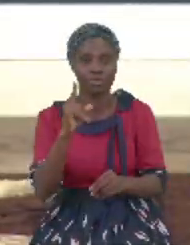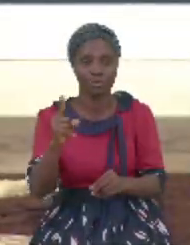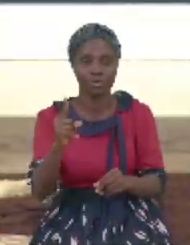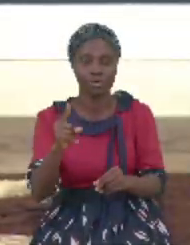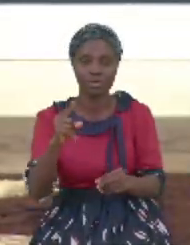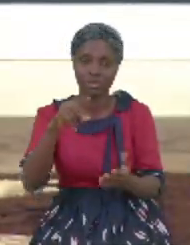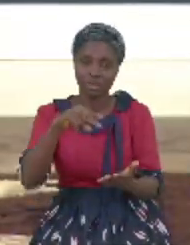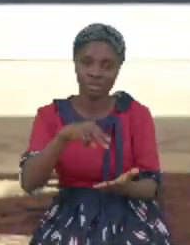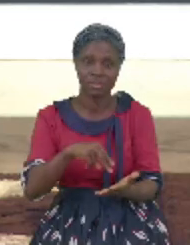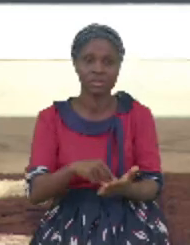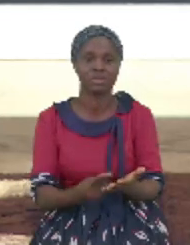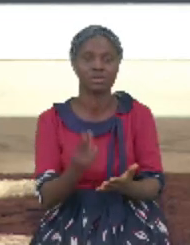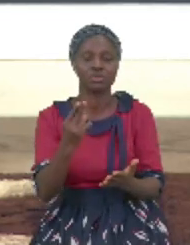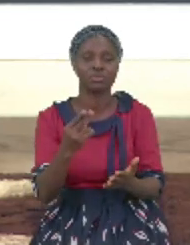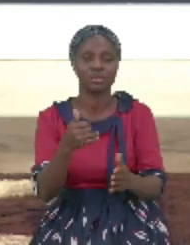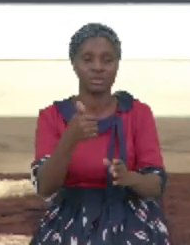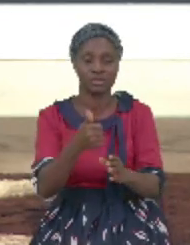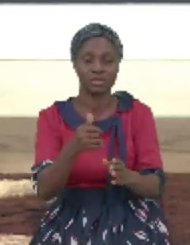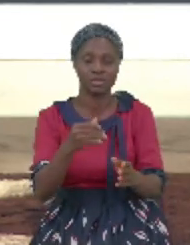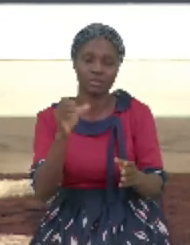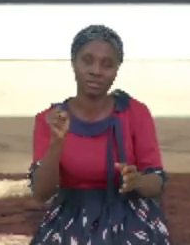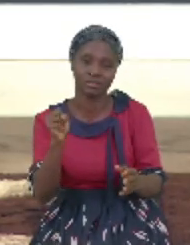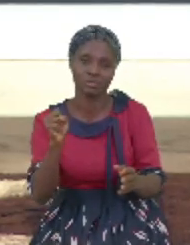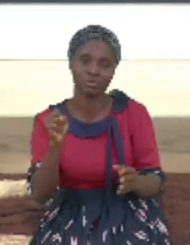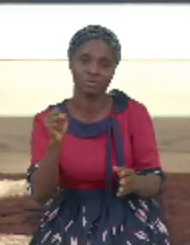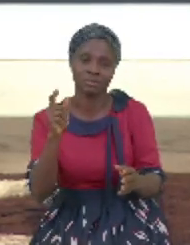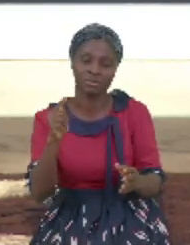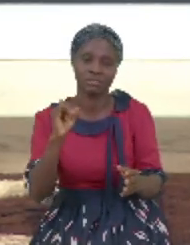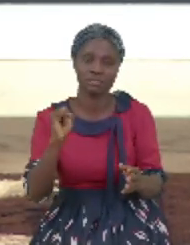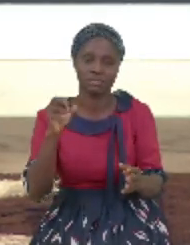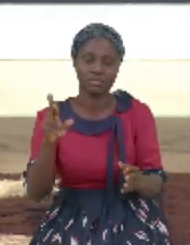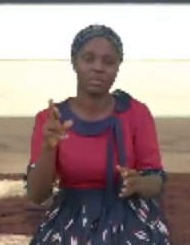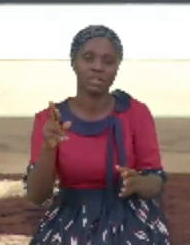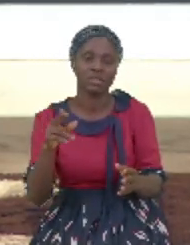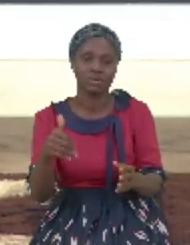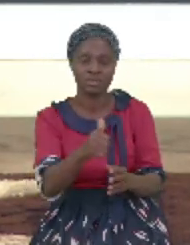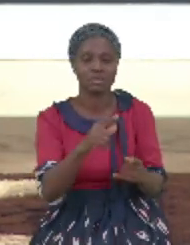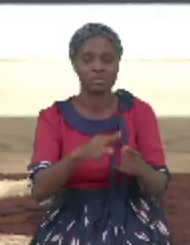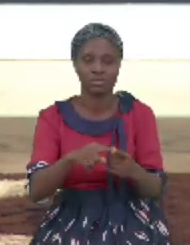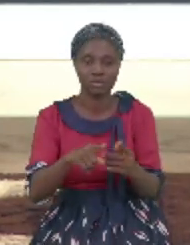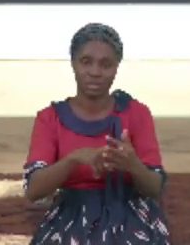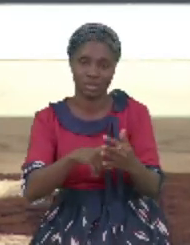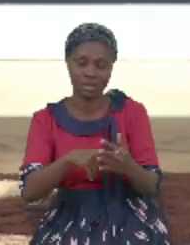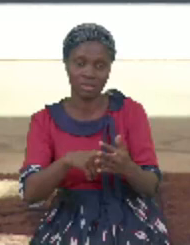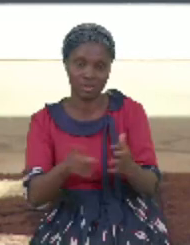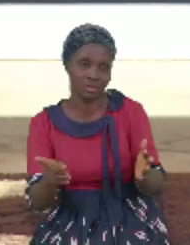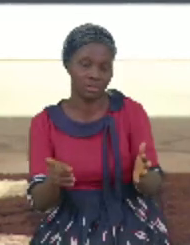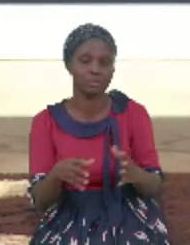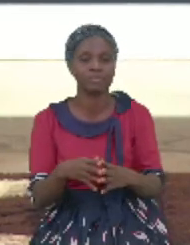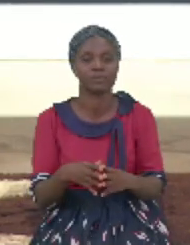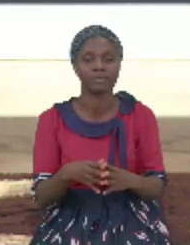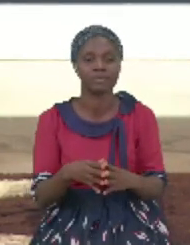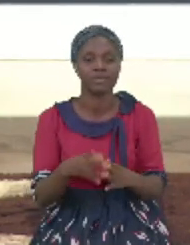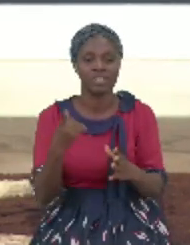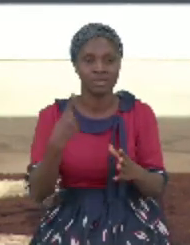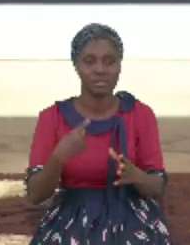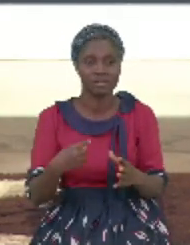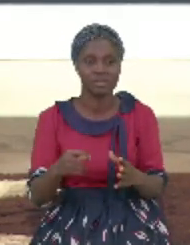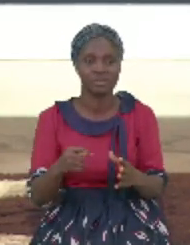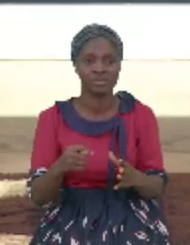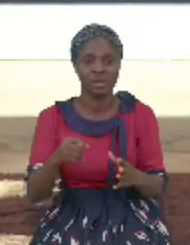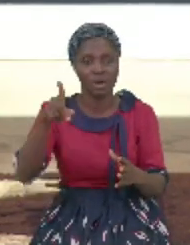monde. Mais il n'y a personne qui se soit réveillé pour échapper. Et Paul dit au geôlier,